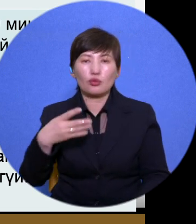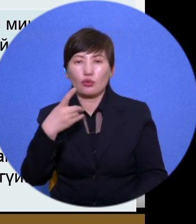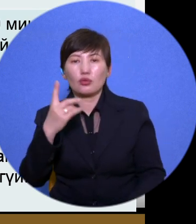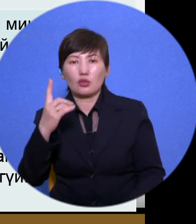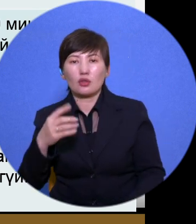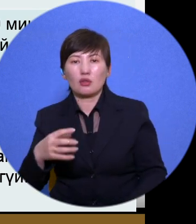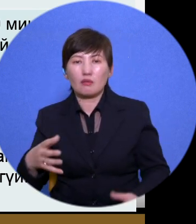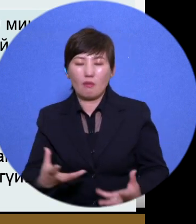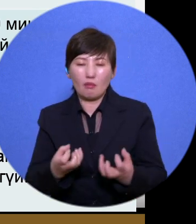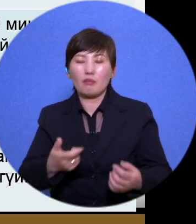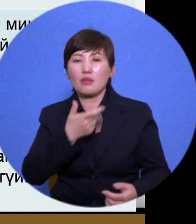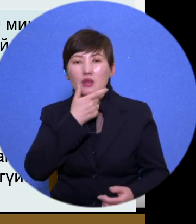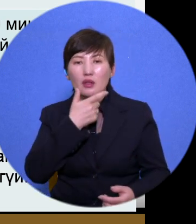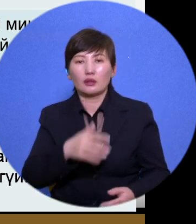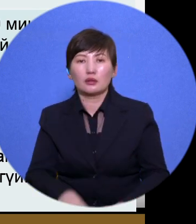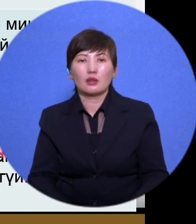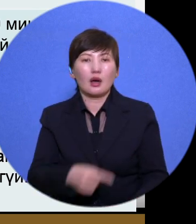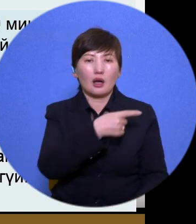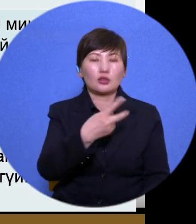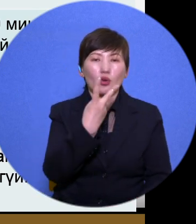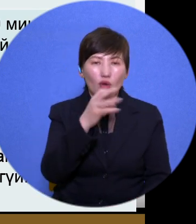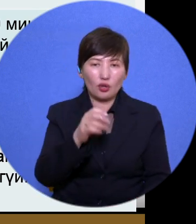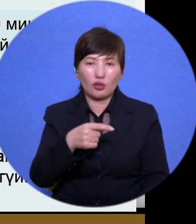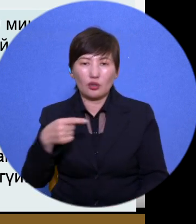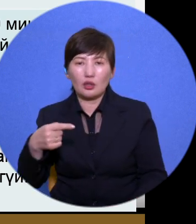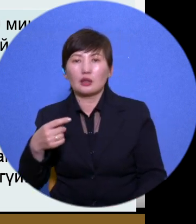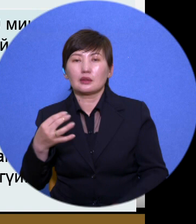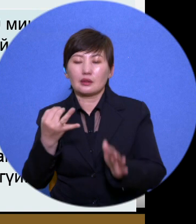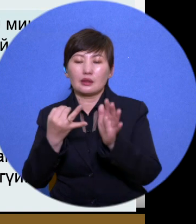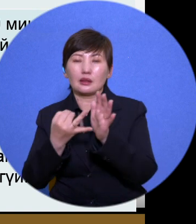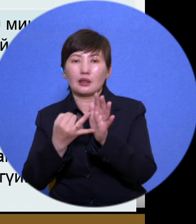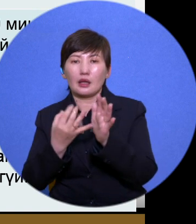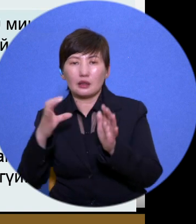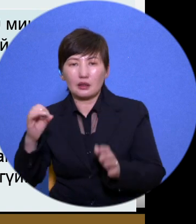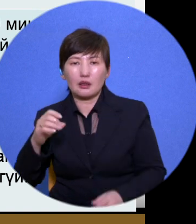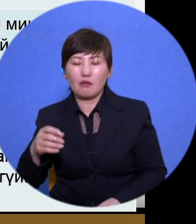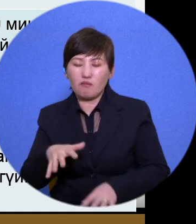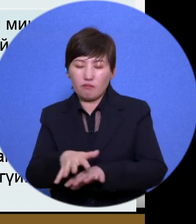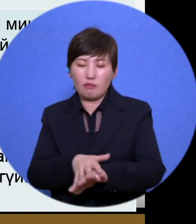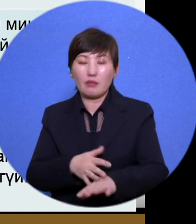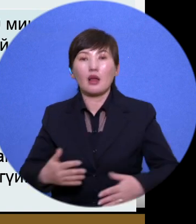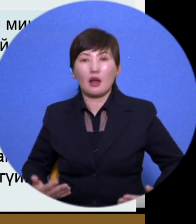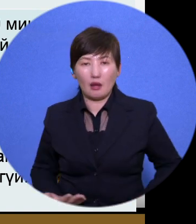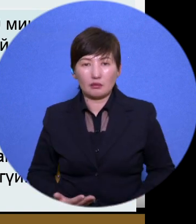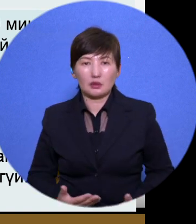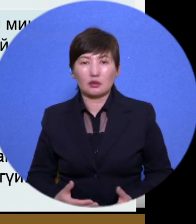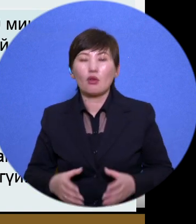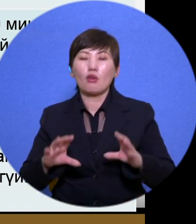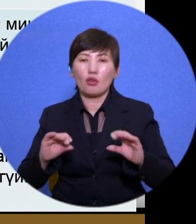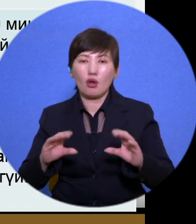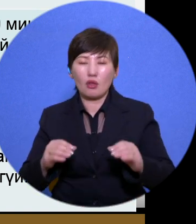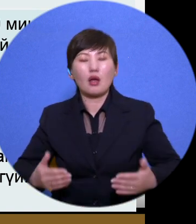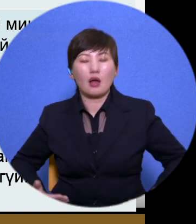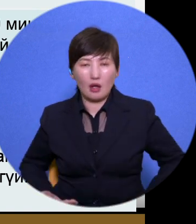үрчлэн шууд зогсдог. Хас 20-оос хасах толон 70 химийн Цельсийст удаан хугацаагаар амьдардаг. Чиглэг орчинд амьдрах